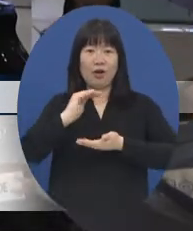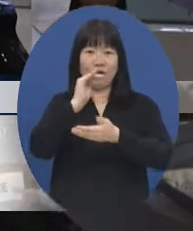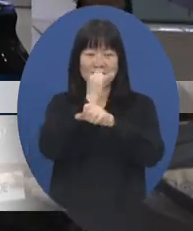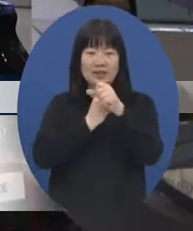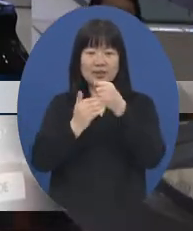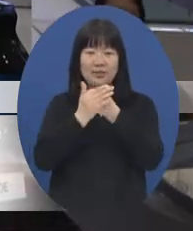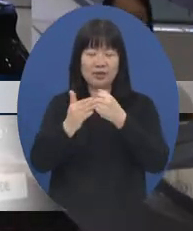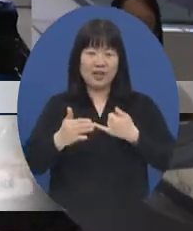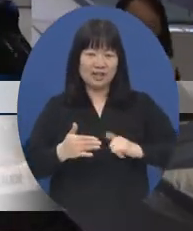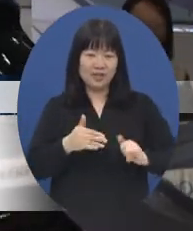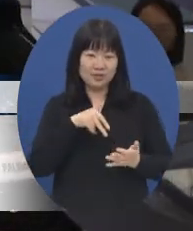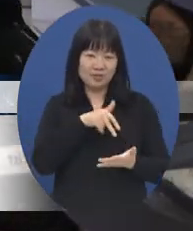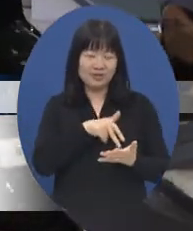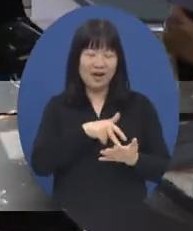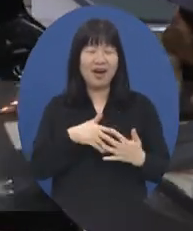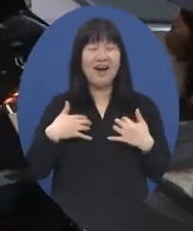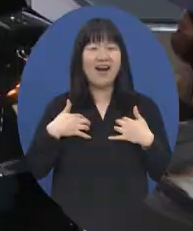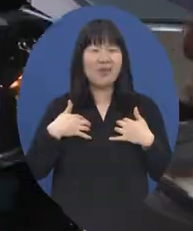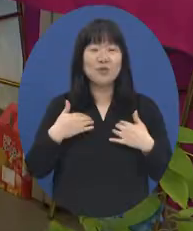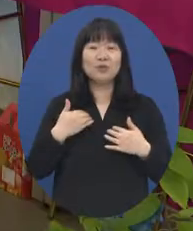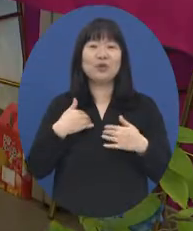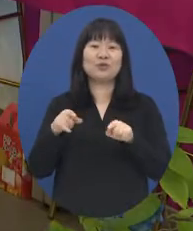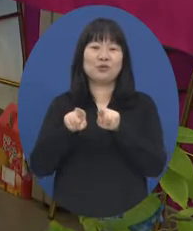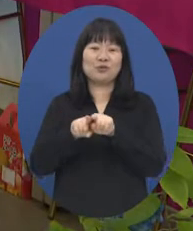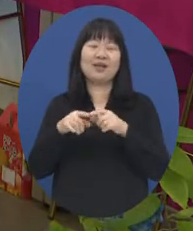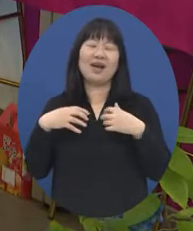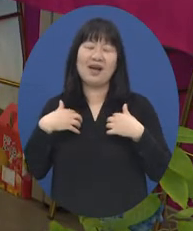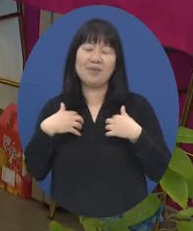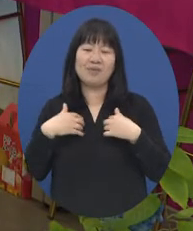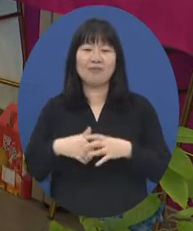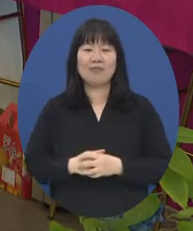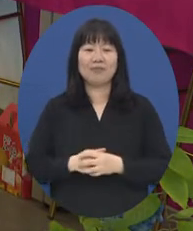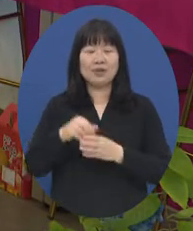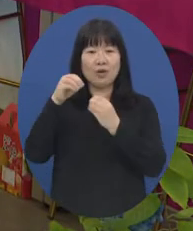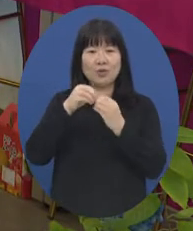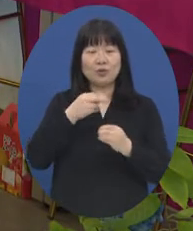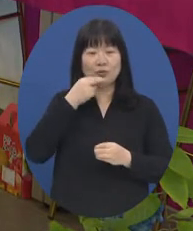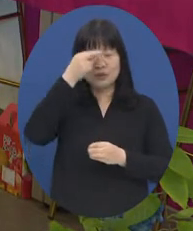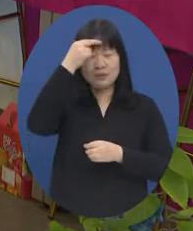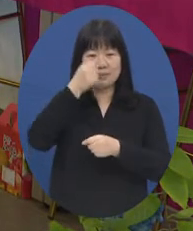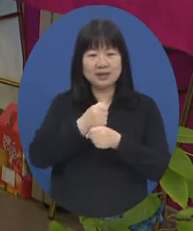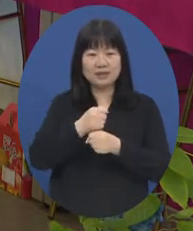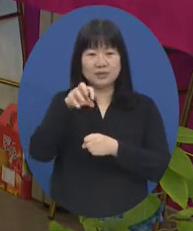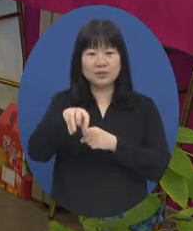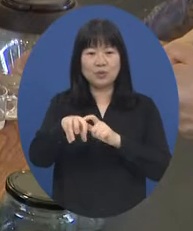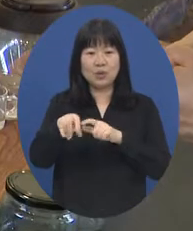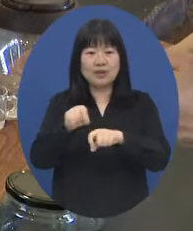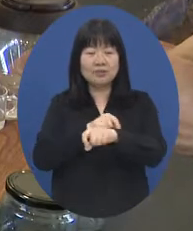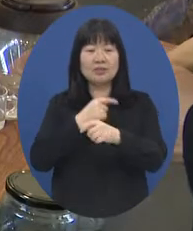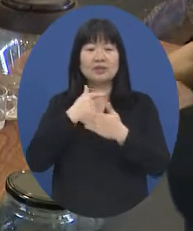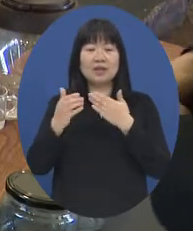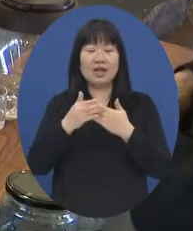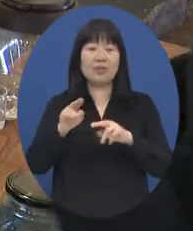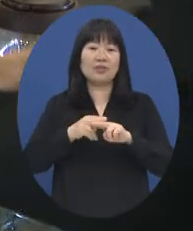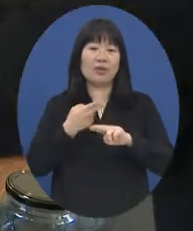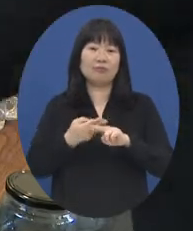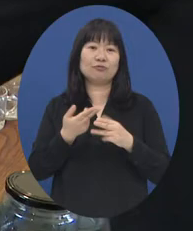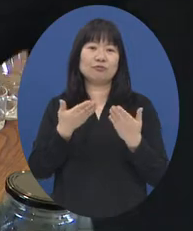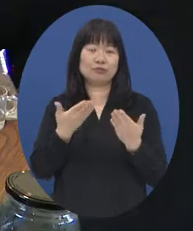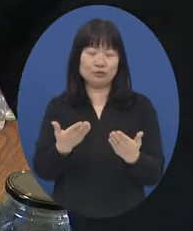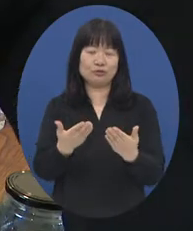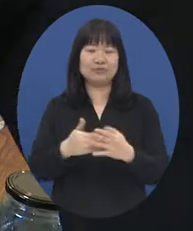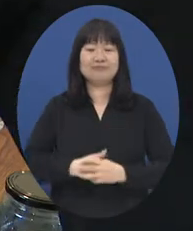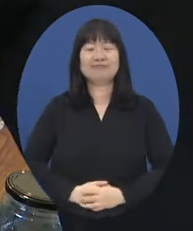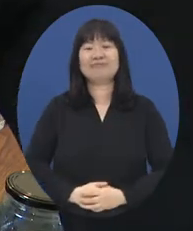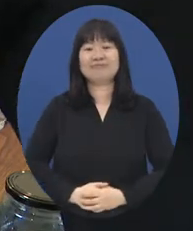설명되니까 아이들도 재밌고 저도 즐거운 관람이 됐어요. 전통술을 빚는 양조장은 특별한 체험을 선물하는 지역